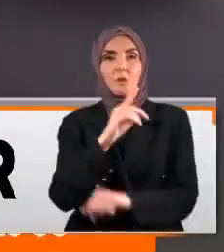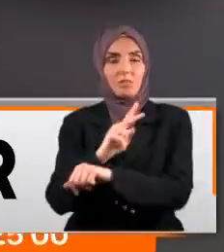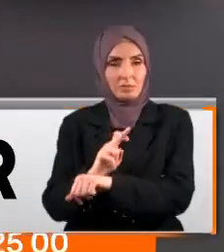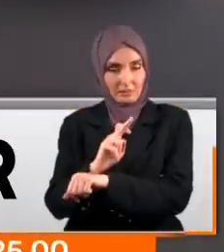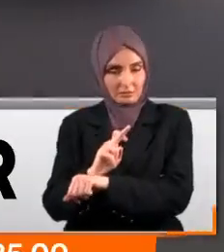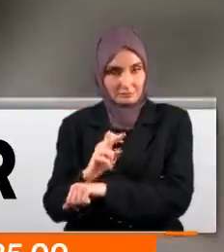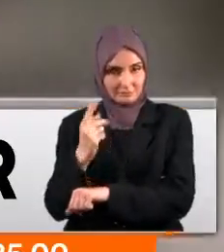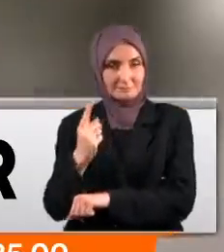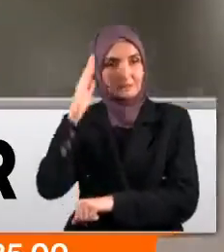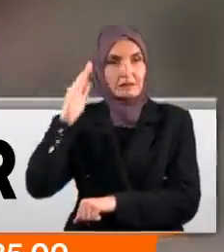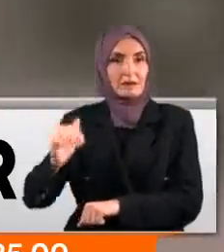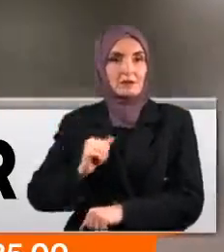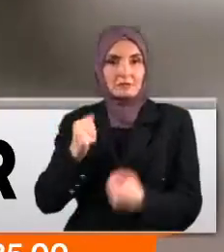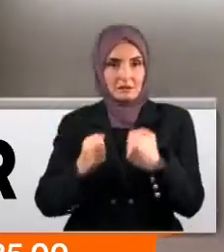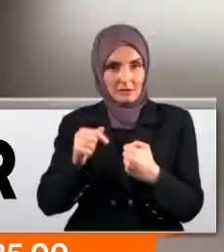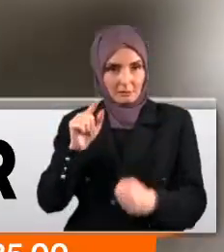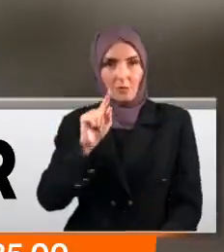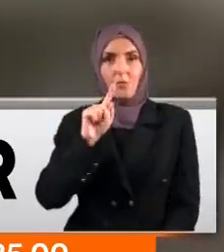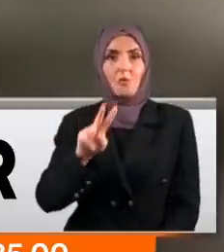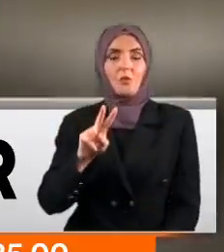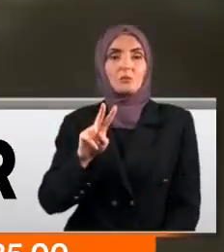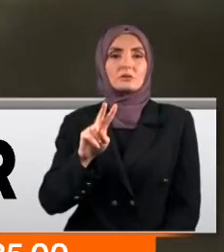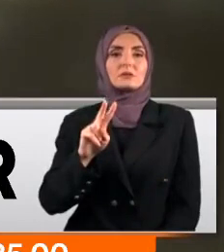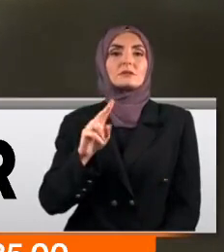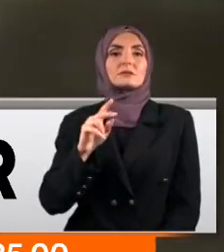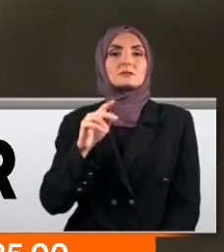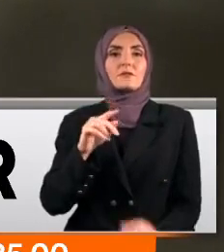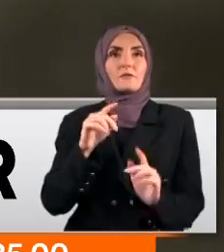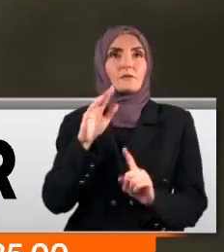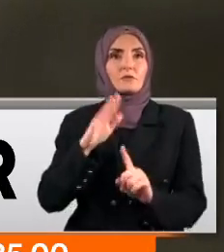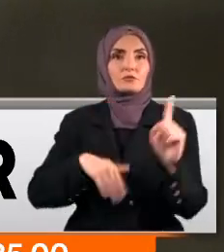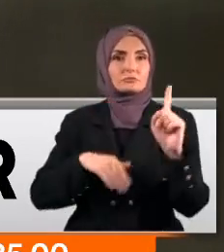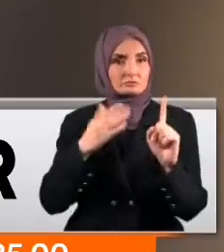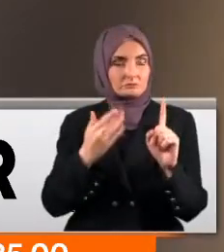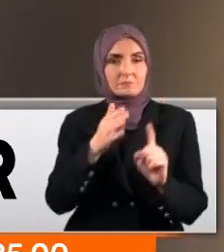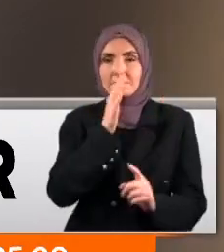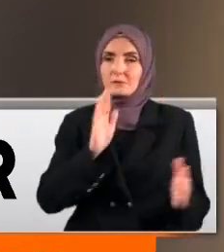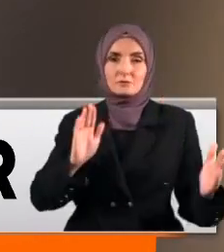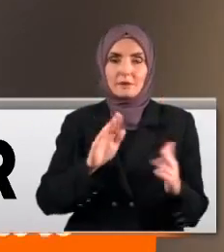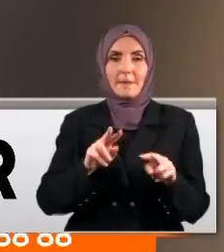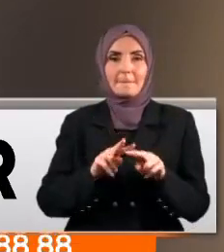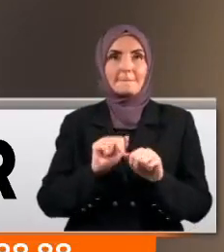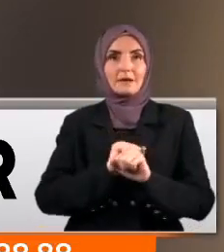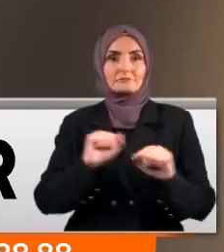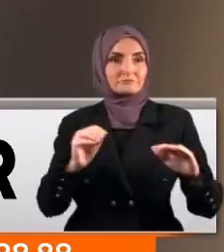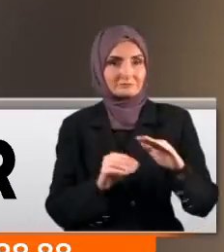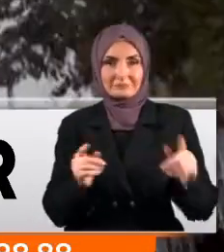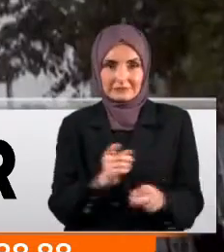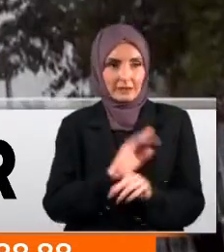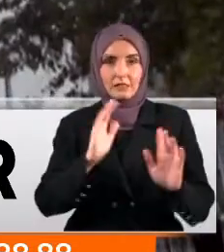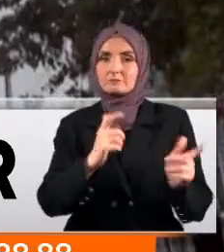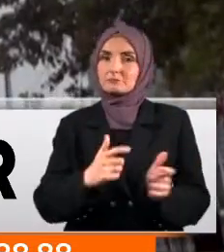12 obüs 12 hayvan Topu 22 füze sistemi 500'e yakın mayınlar çok sayıda silah ve mühimmat ele